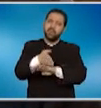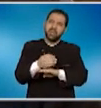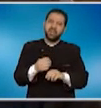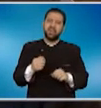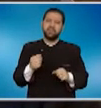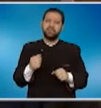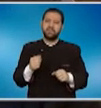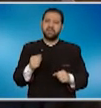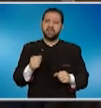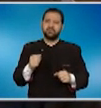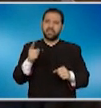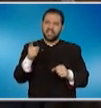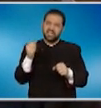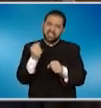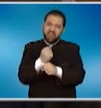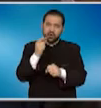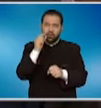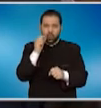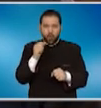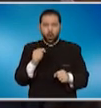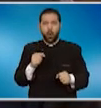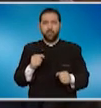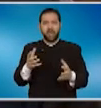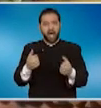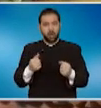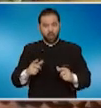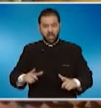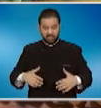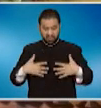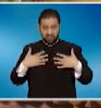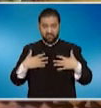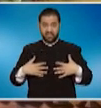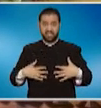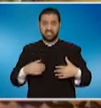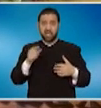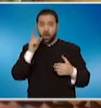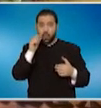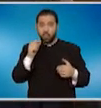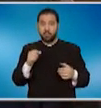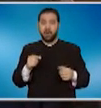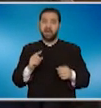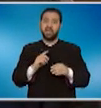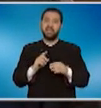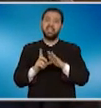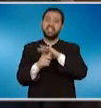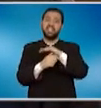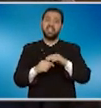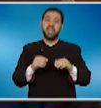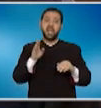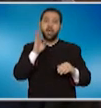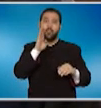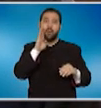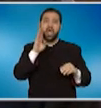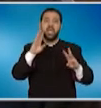în omenirea lui, adică prin faptul că el a luat o fire umană creată din persoana Maicii Domnului.